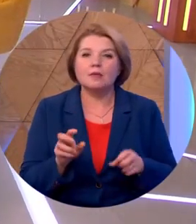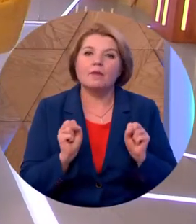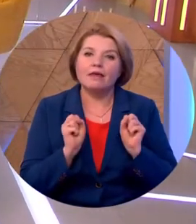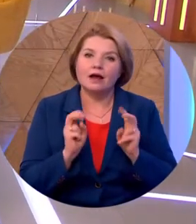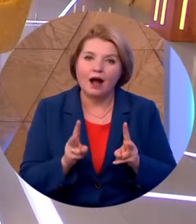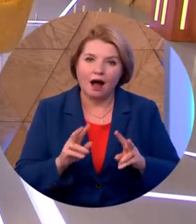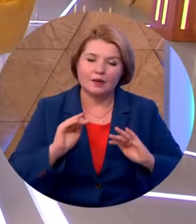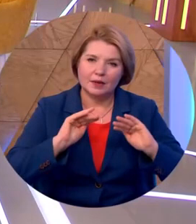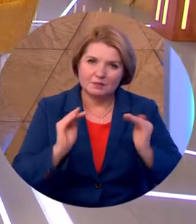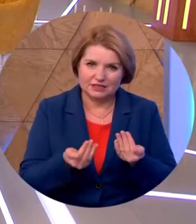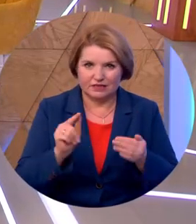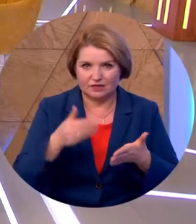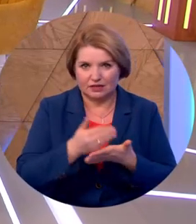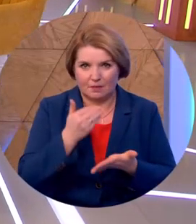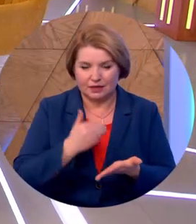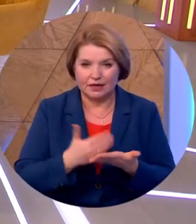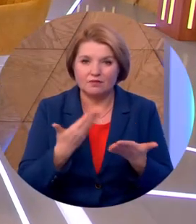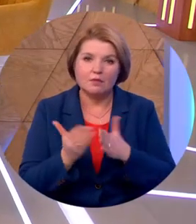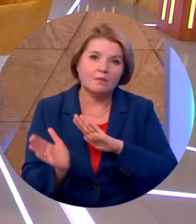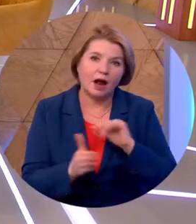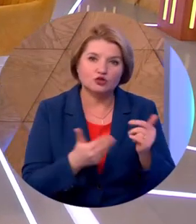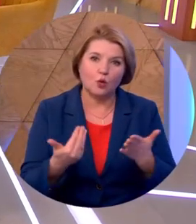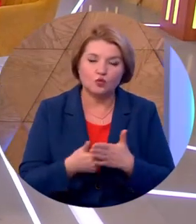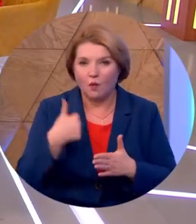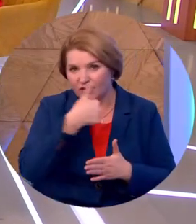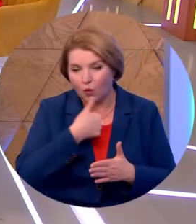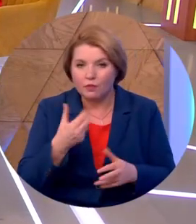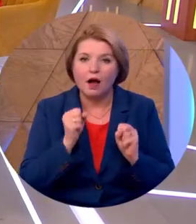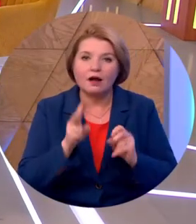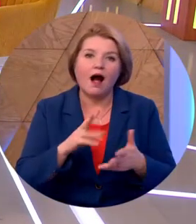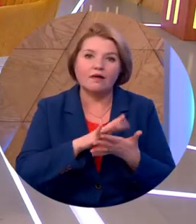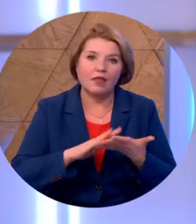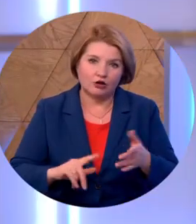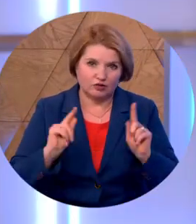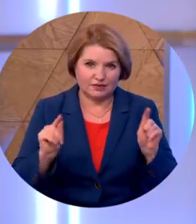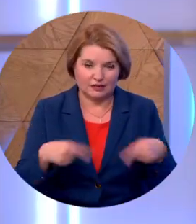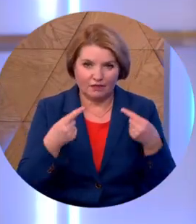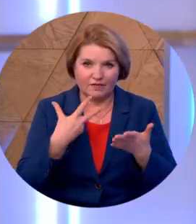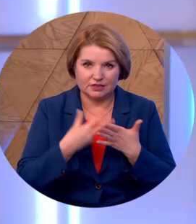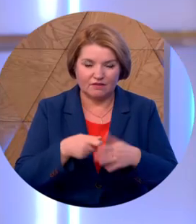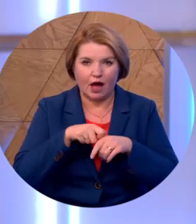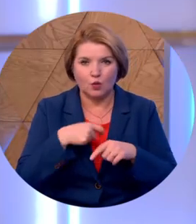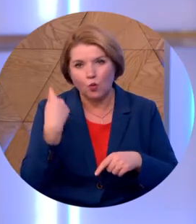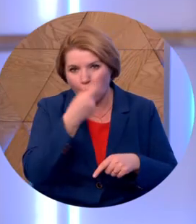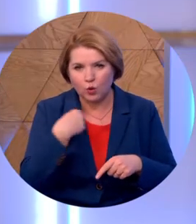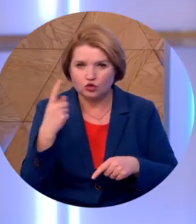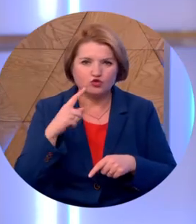минимизировать эти последствия вот прошёл Новый год как дальше восстанавливать себя свою кожа выглядит свежим